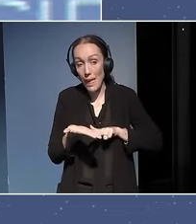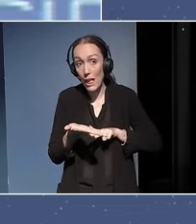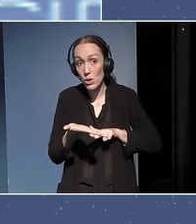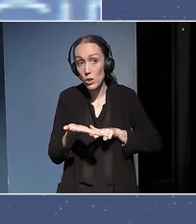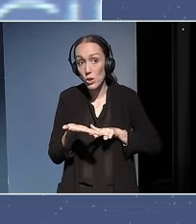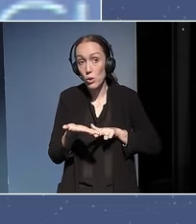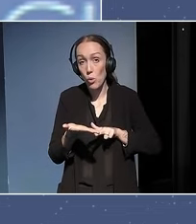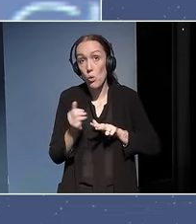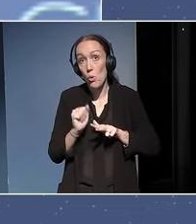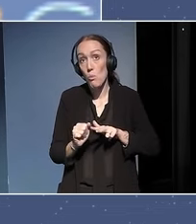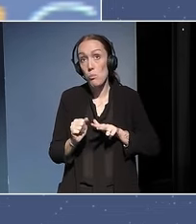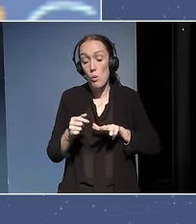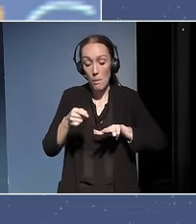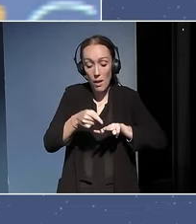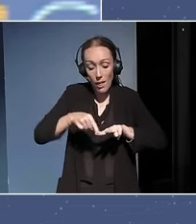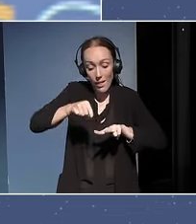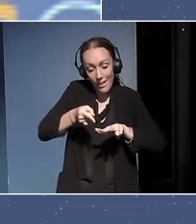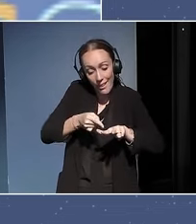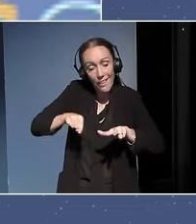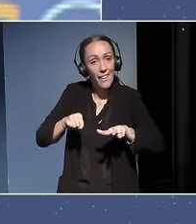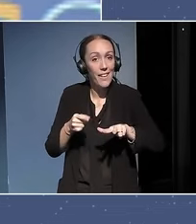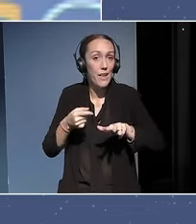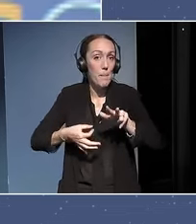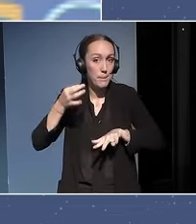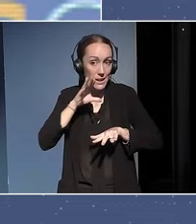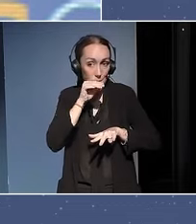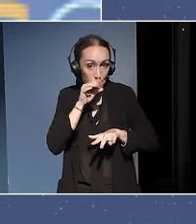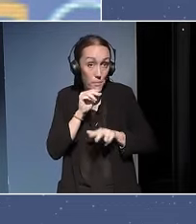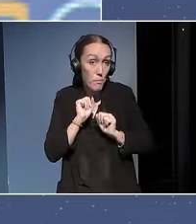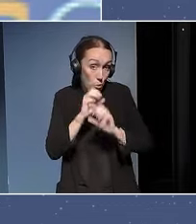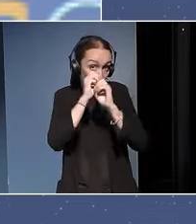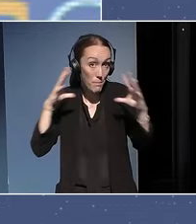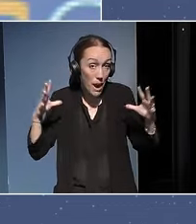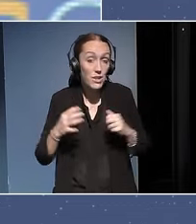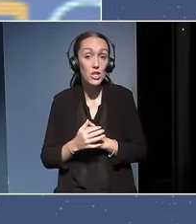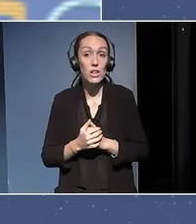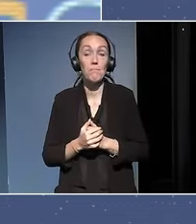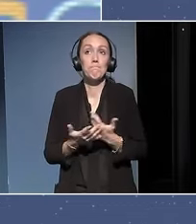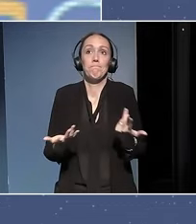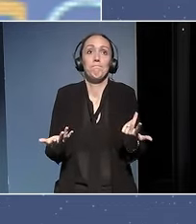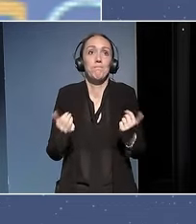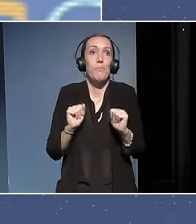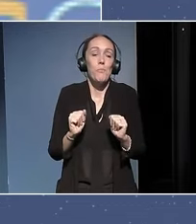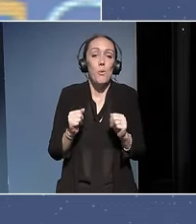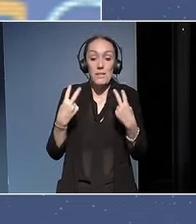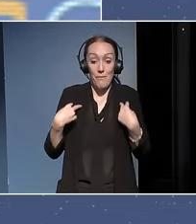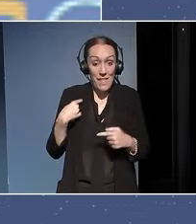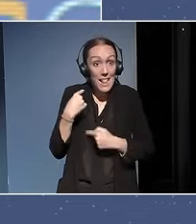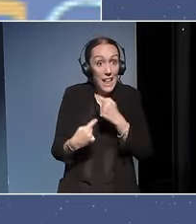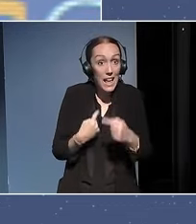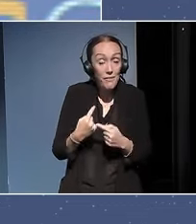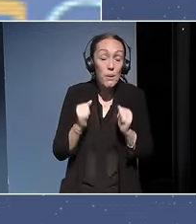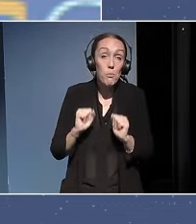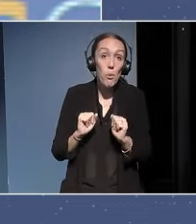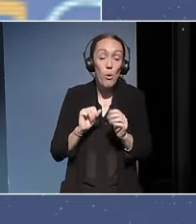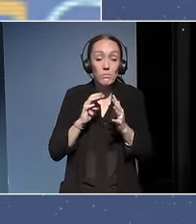possiamo anche immaginare palmato questo piede perché quindi magari con il tempo sarebbero diventati sempre più